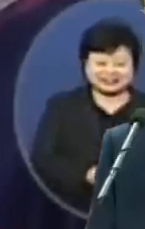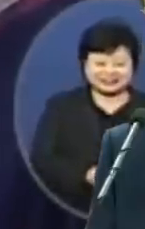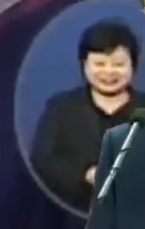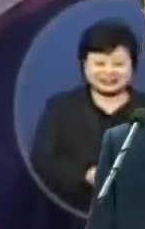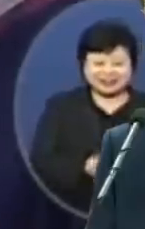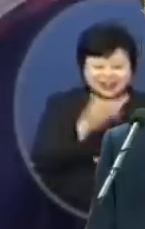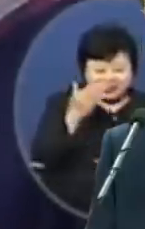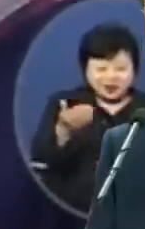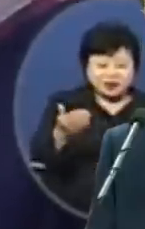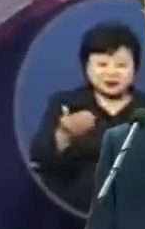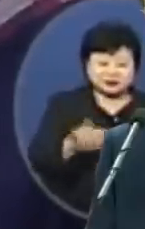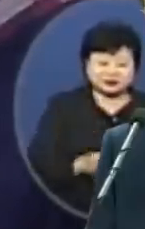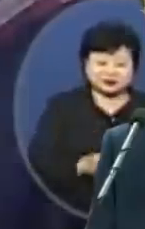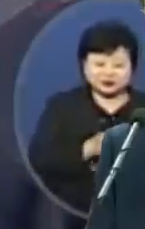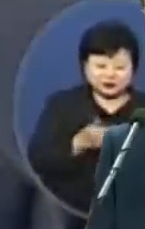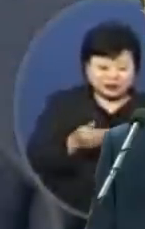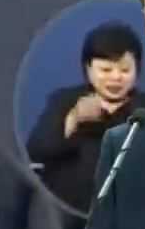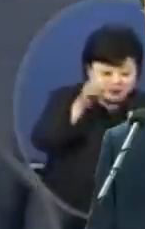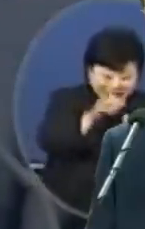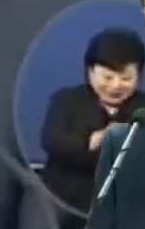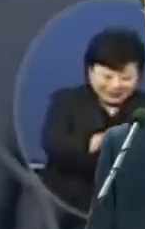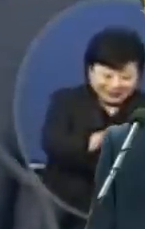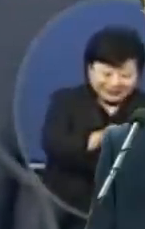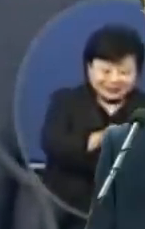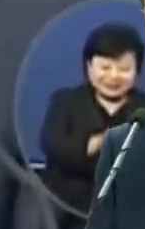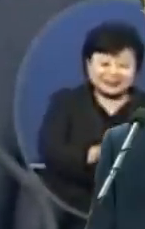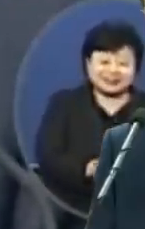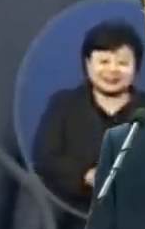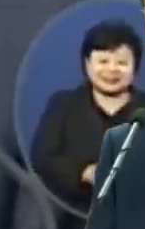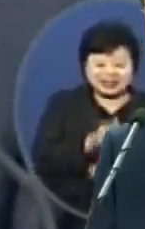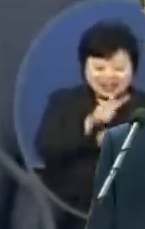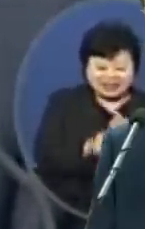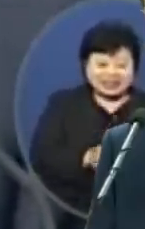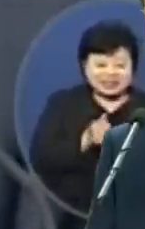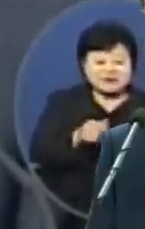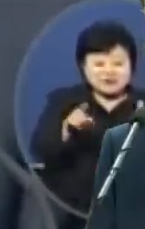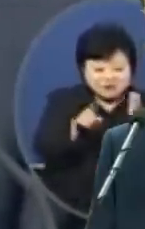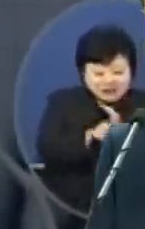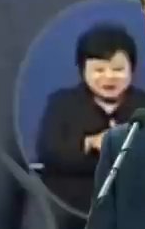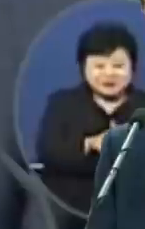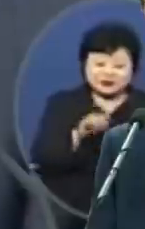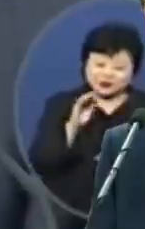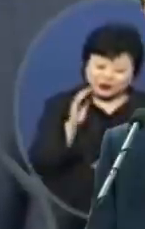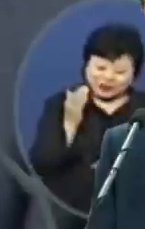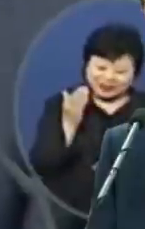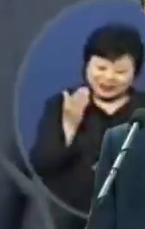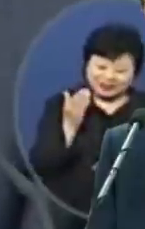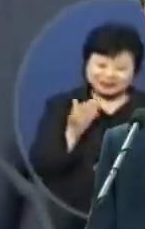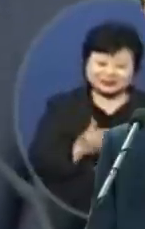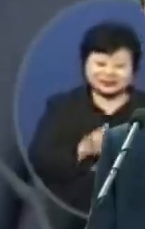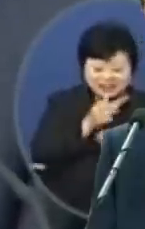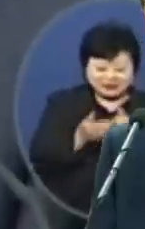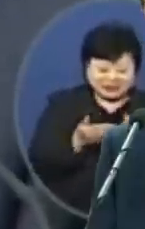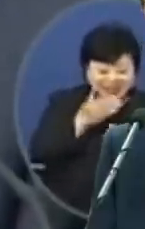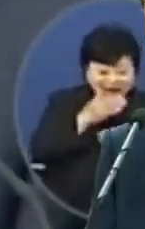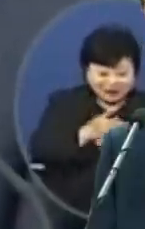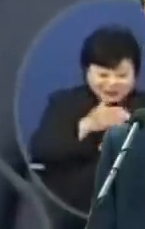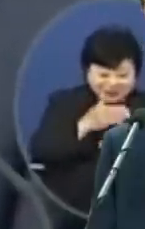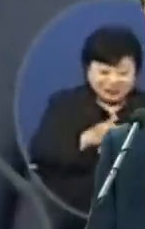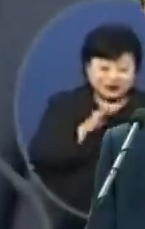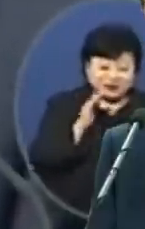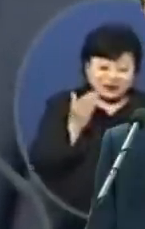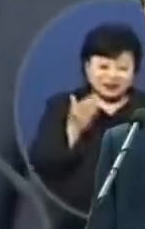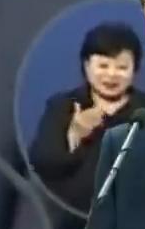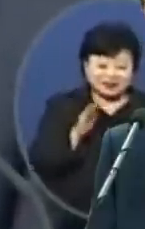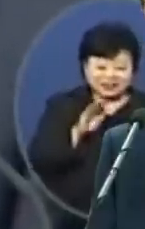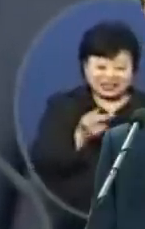그러니까 여러분 어떤 일이든지 주님께 맡겨놓고 그 다음 여러분 하나님을 믿는 것입니다. 그리고 하나님께 감사하는 것입니다. 난